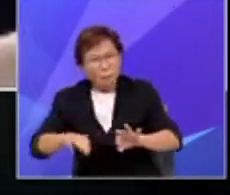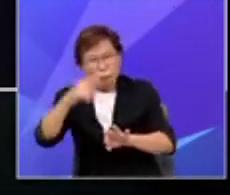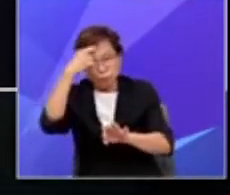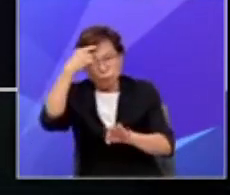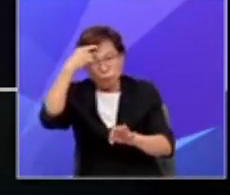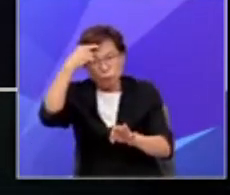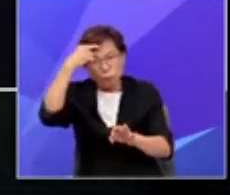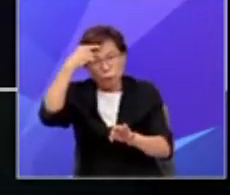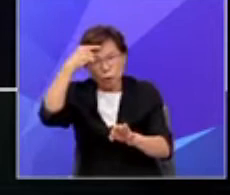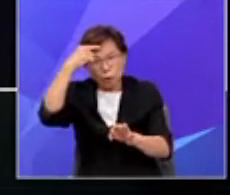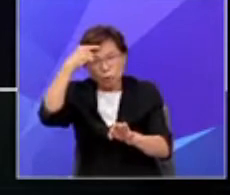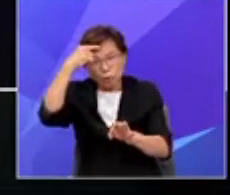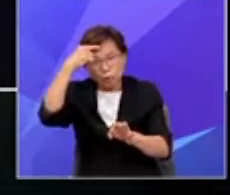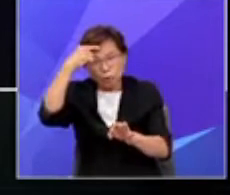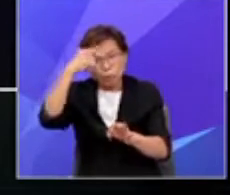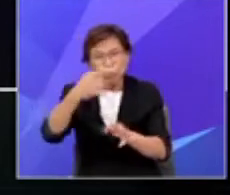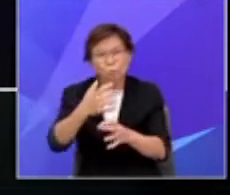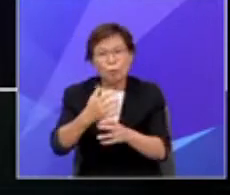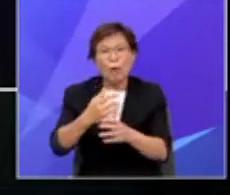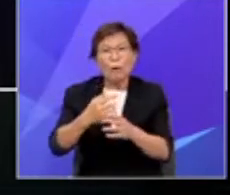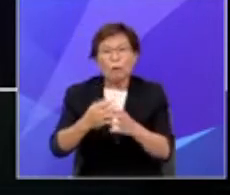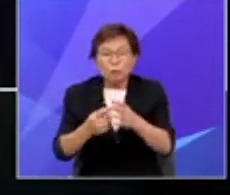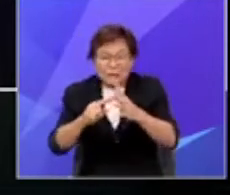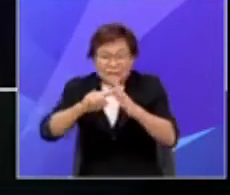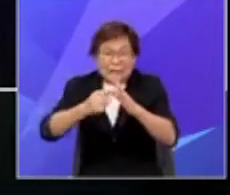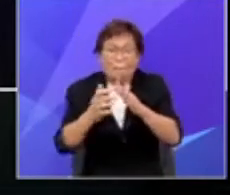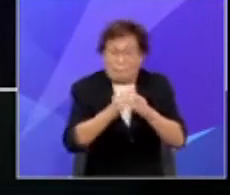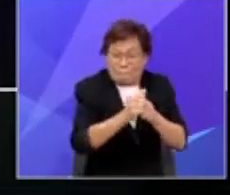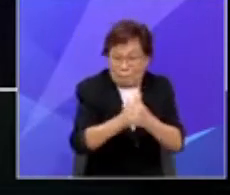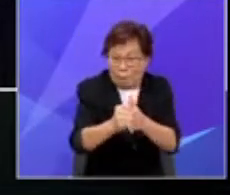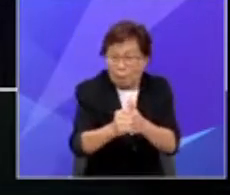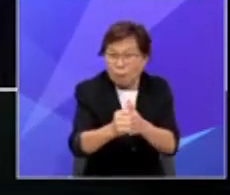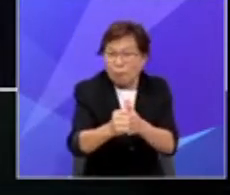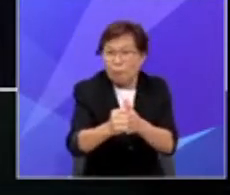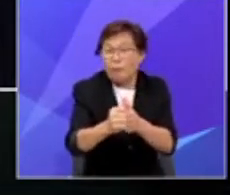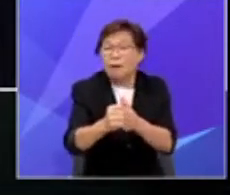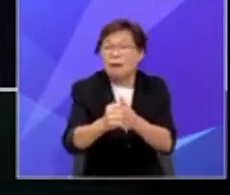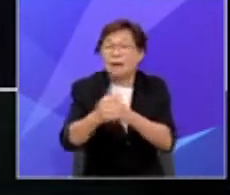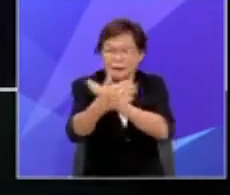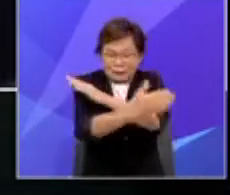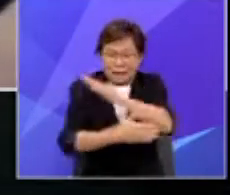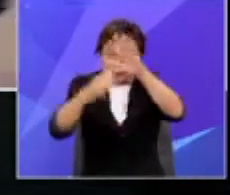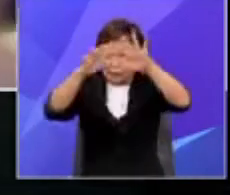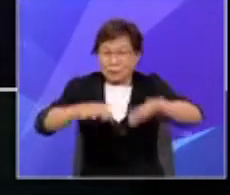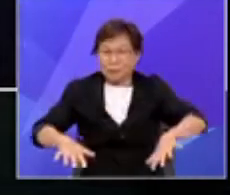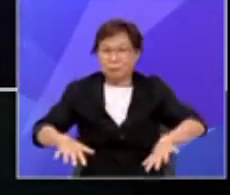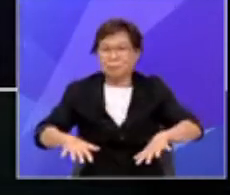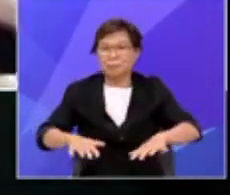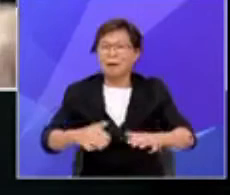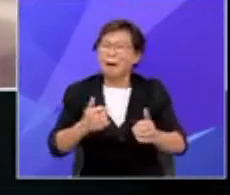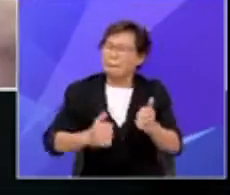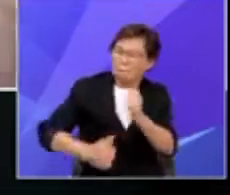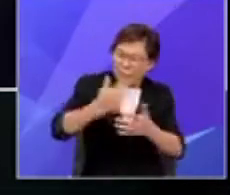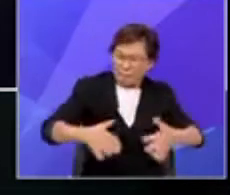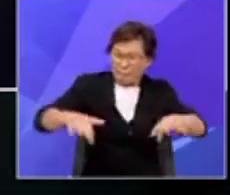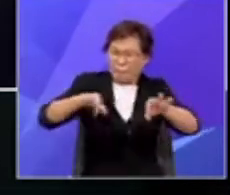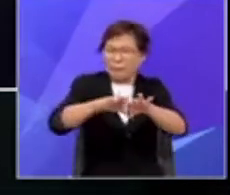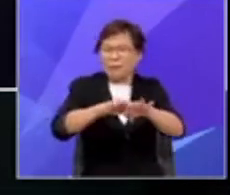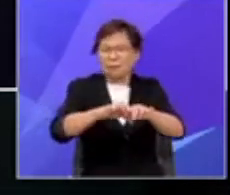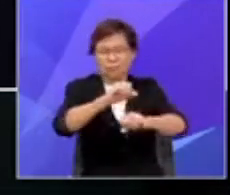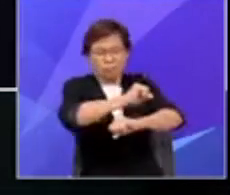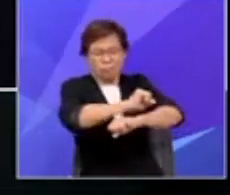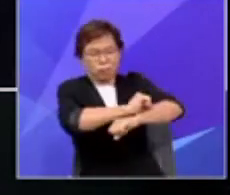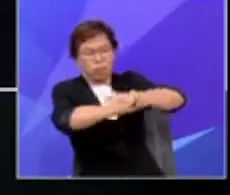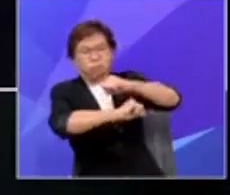cutlines katakan sebagai pemangkin dalam tadi ASEAN ini adalah lapisan infrastruktur itu lapisannya paling